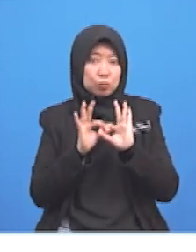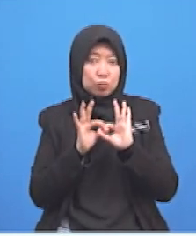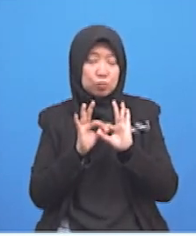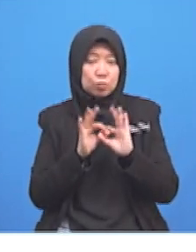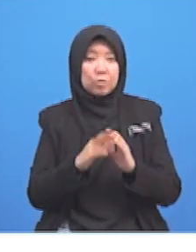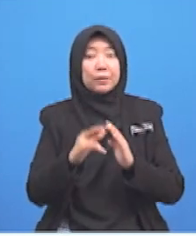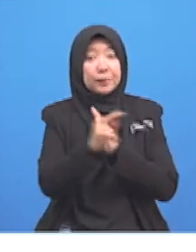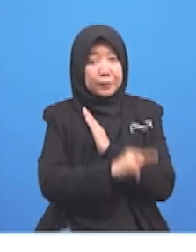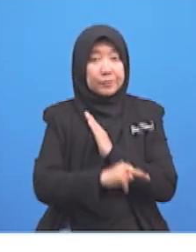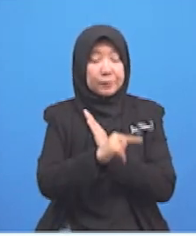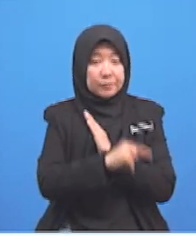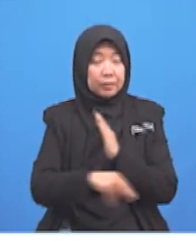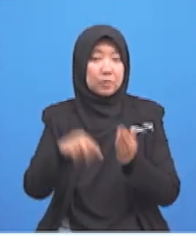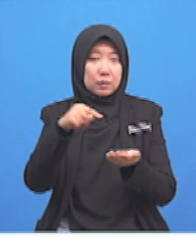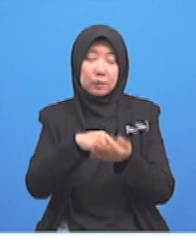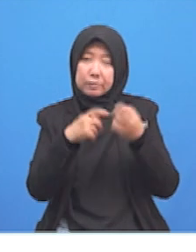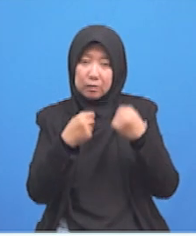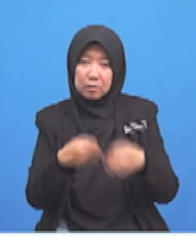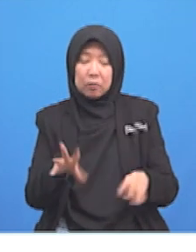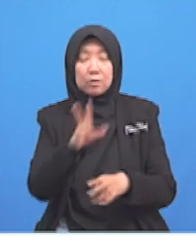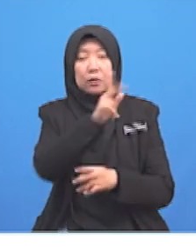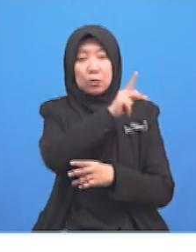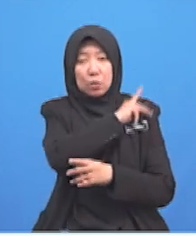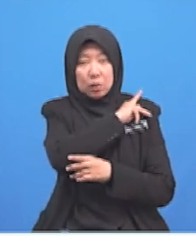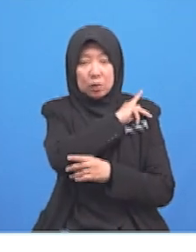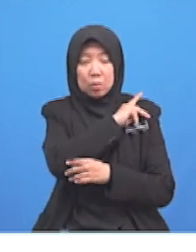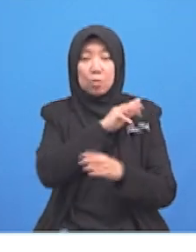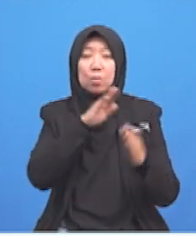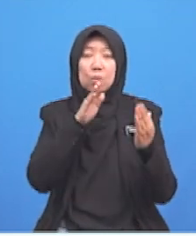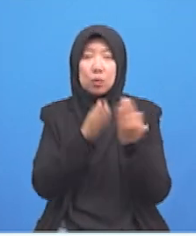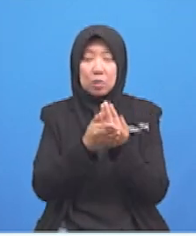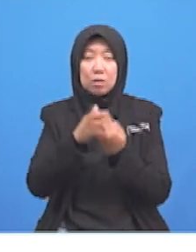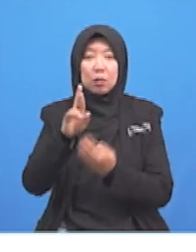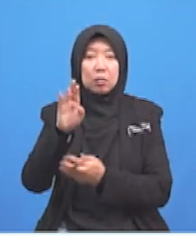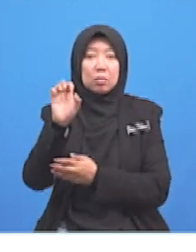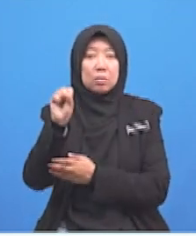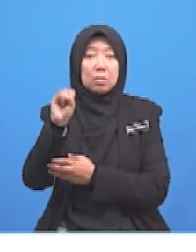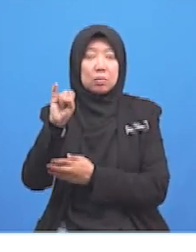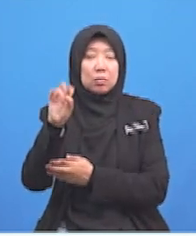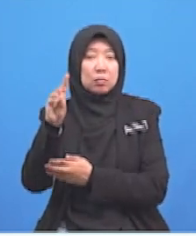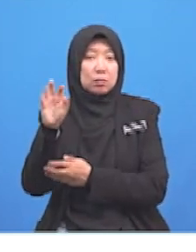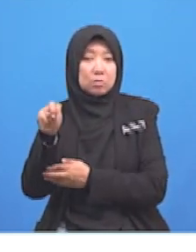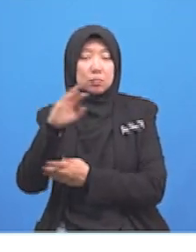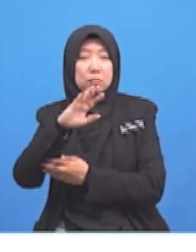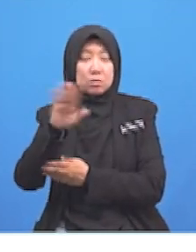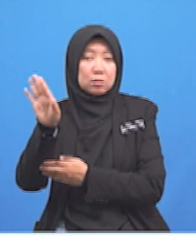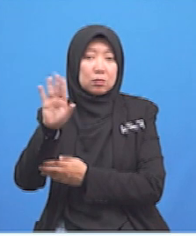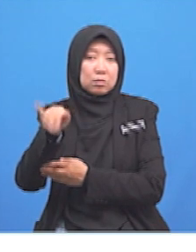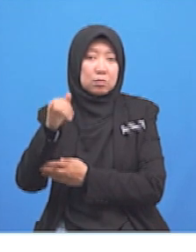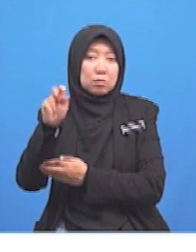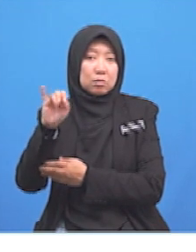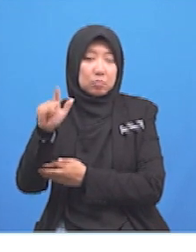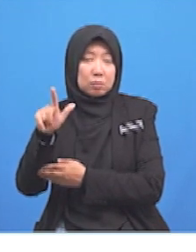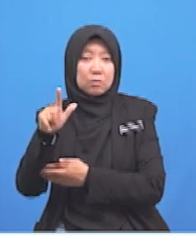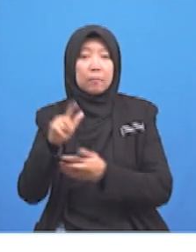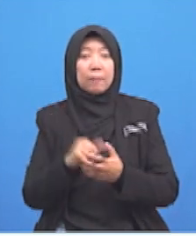Negeri-Negeri Melayu Bersekutu telah diketuai oleh Residen General. Beliau bertanggungjawab kepada